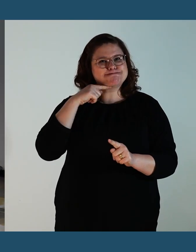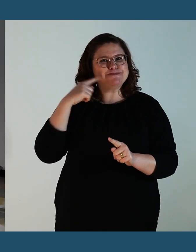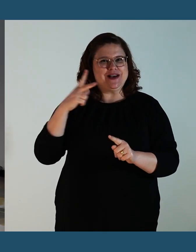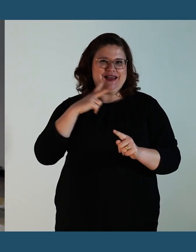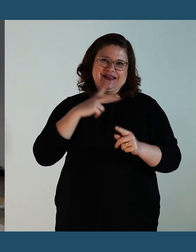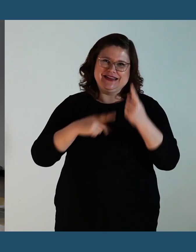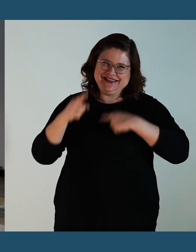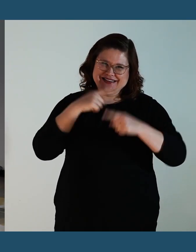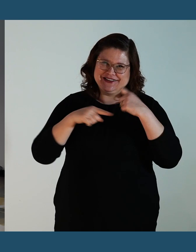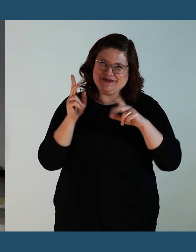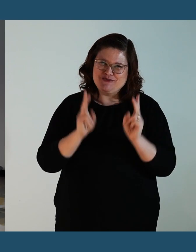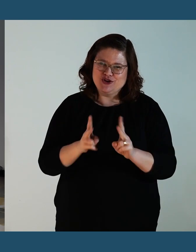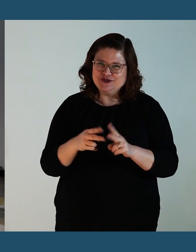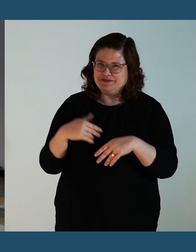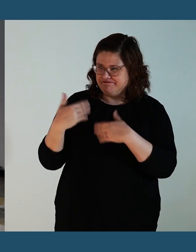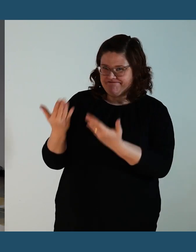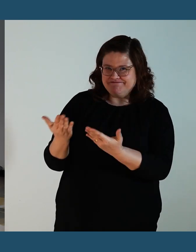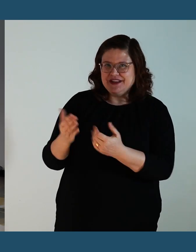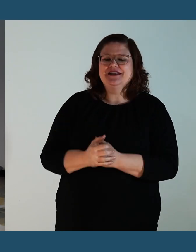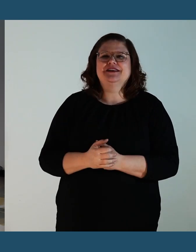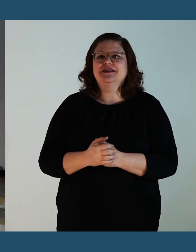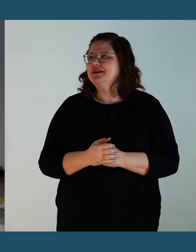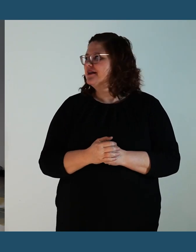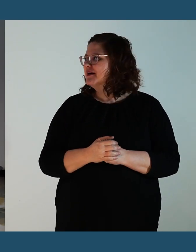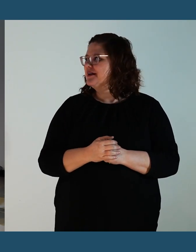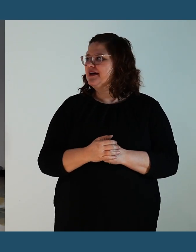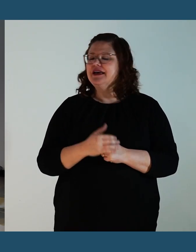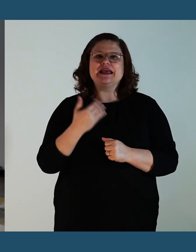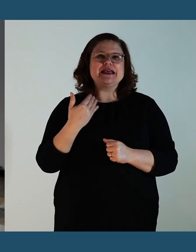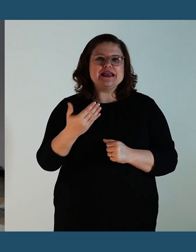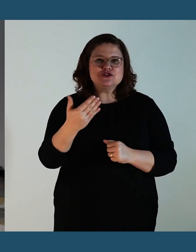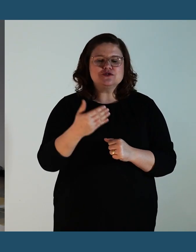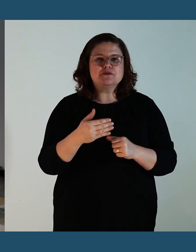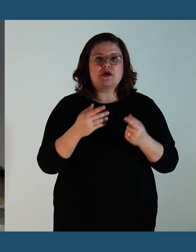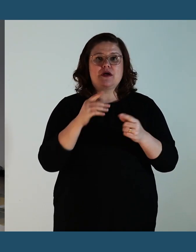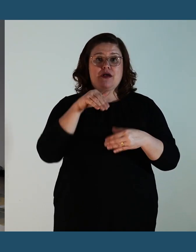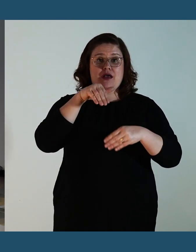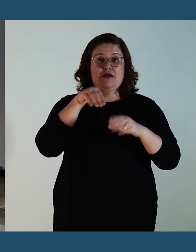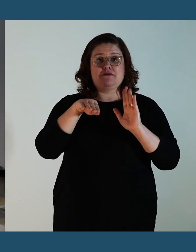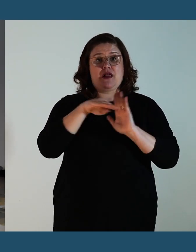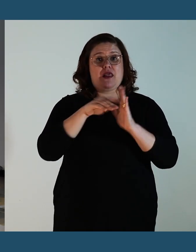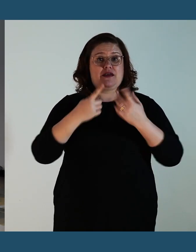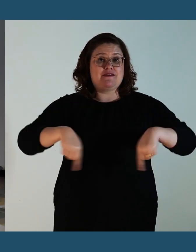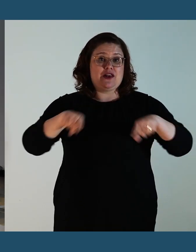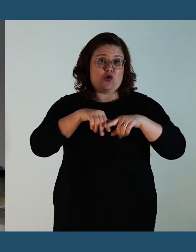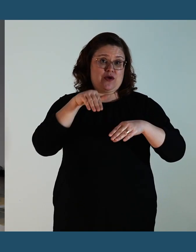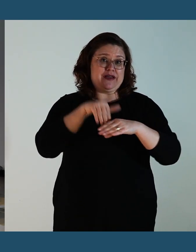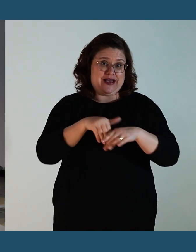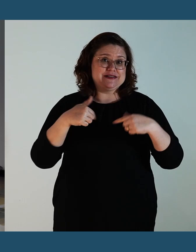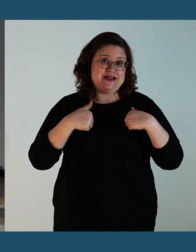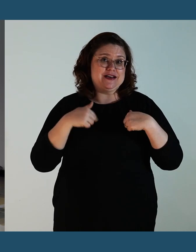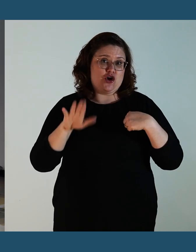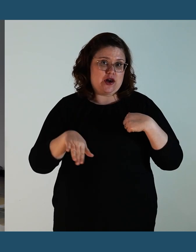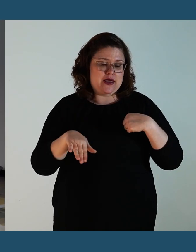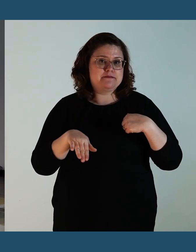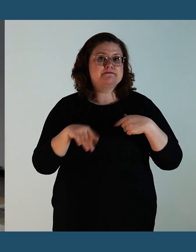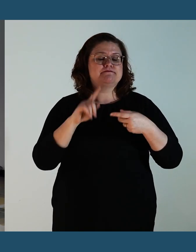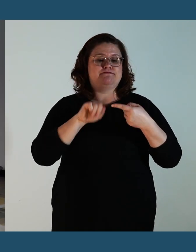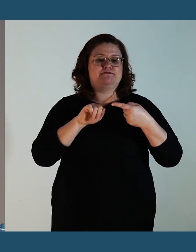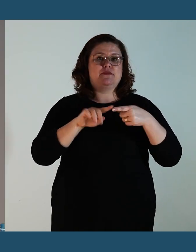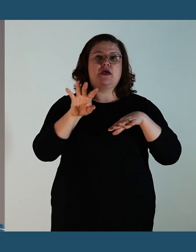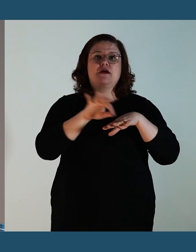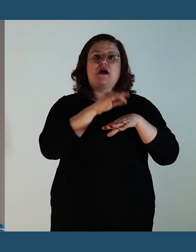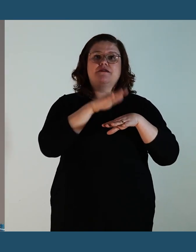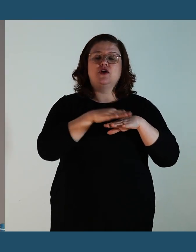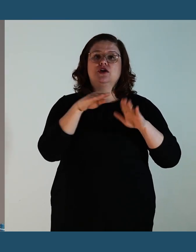paljon keskustelua. Jes, sitten, ole hyvä. Kiitoksia. Ehkä lakivaliokunnan jäsenenä nostaisin esille avioliittolain muutokset,